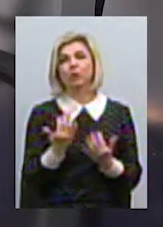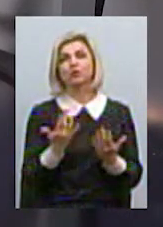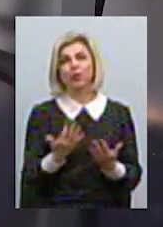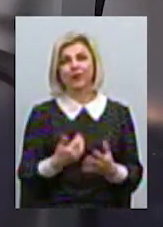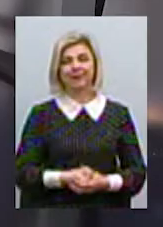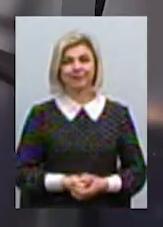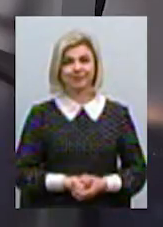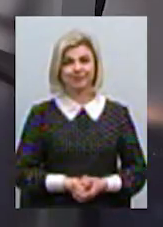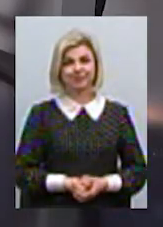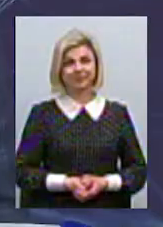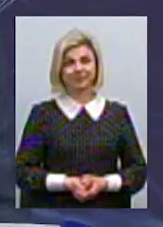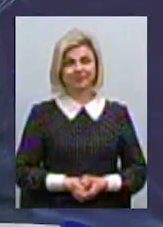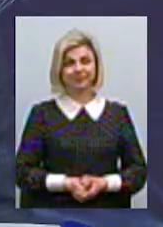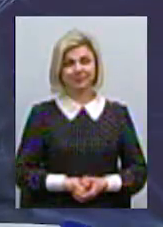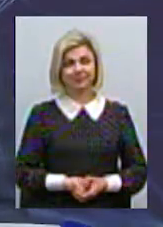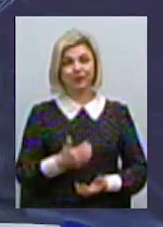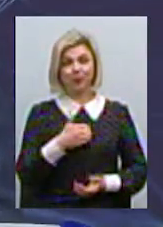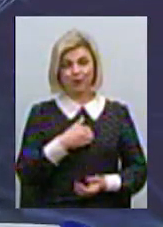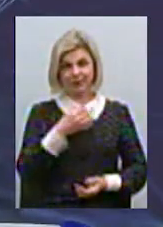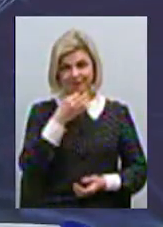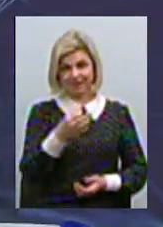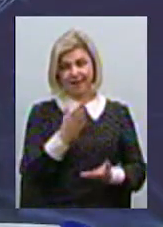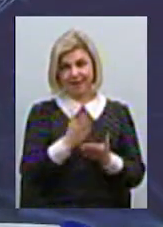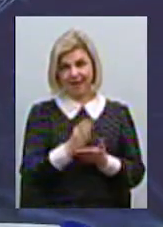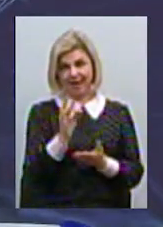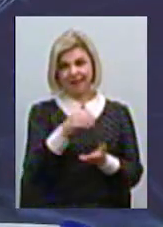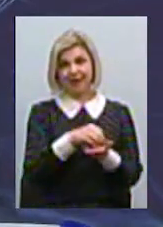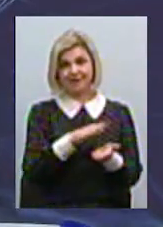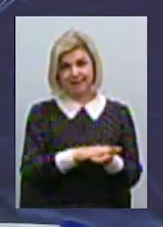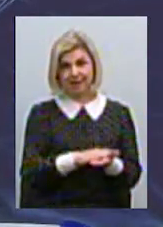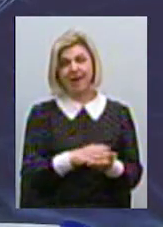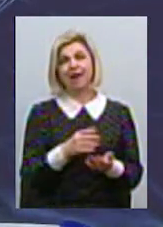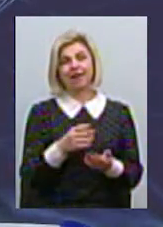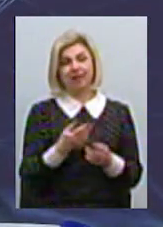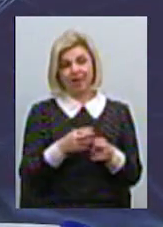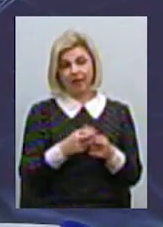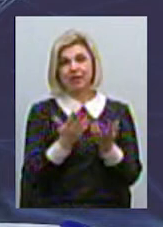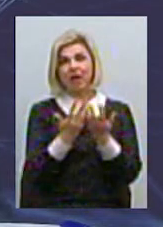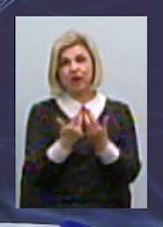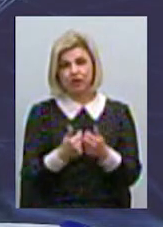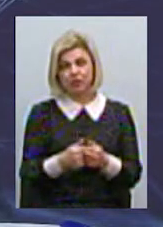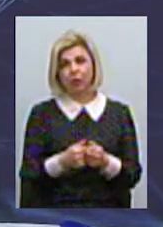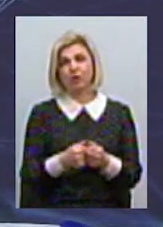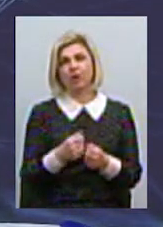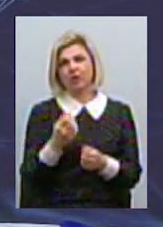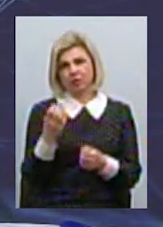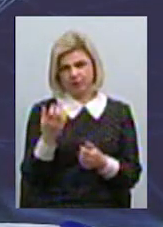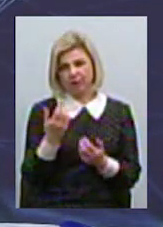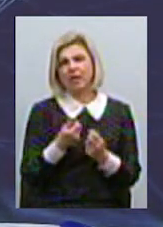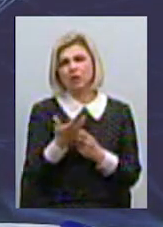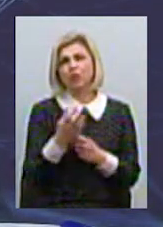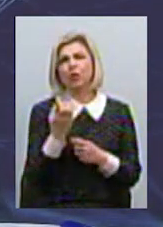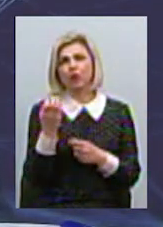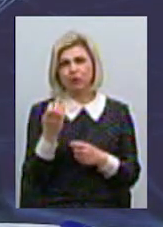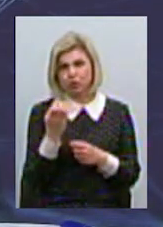подалося? Я хочу сказати, що є реєстр, да, який налічує там декілька сотень